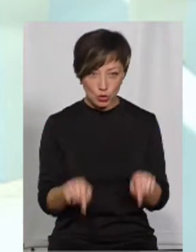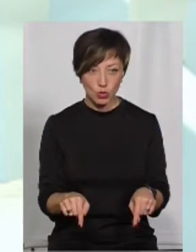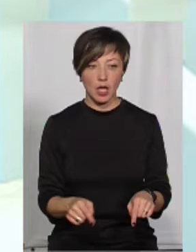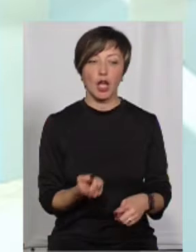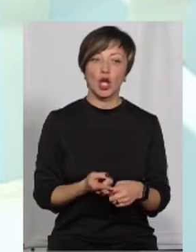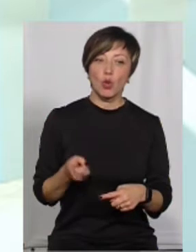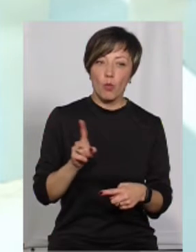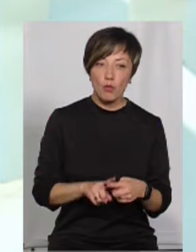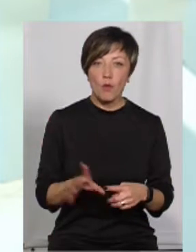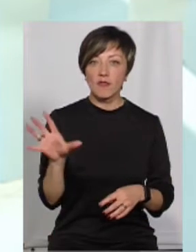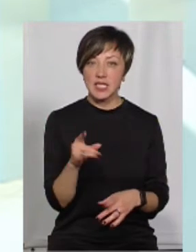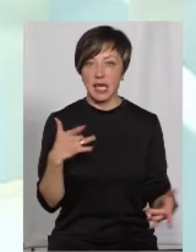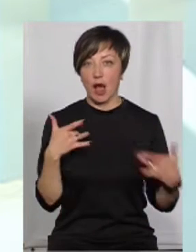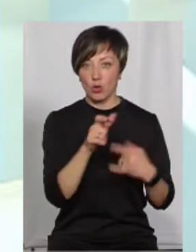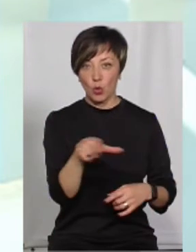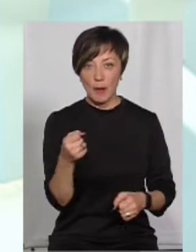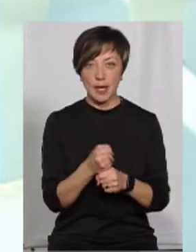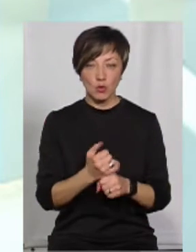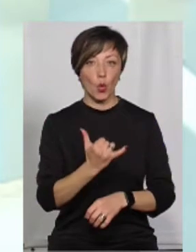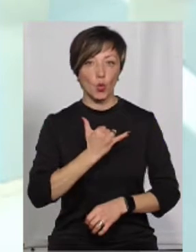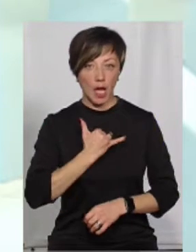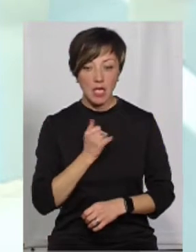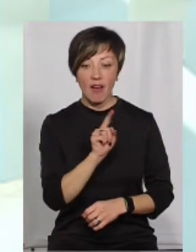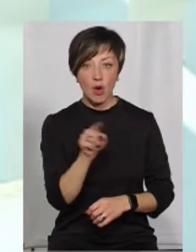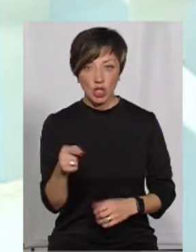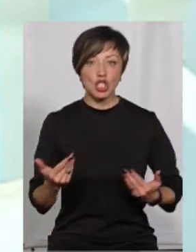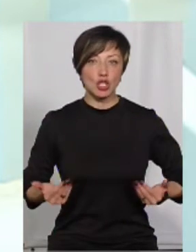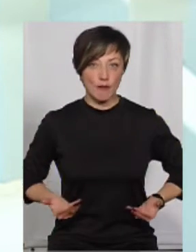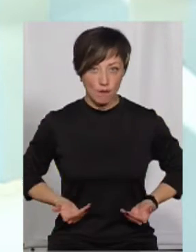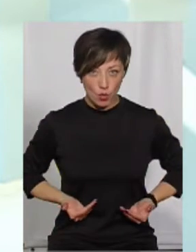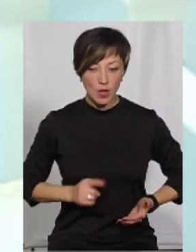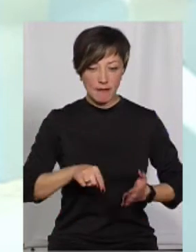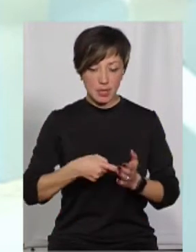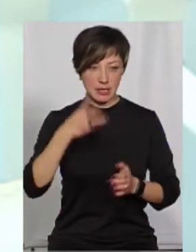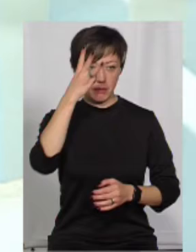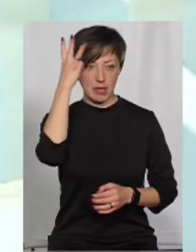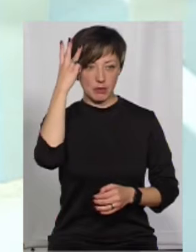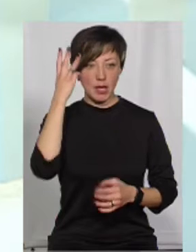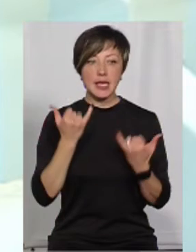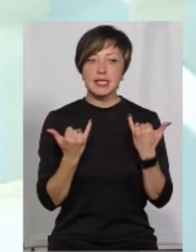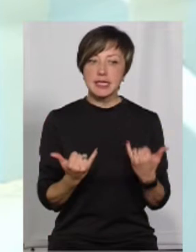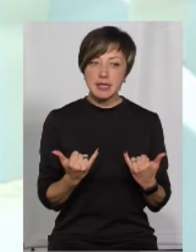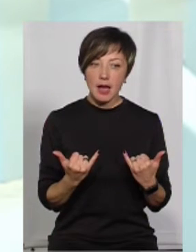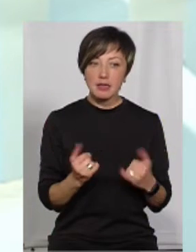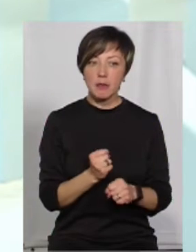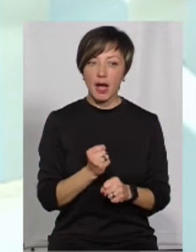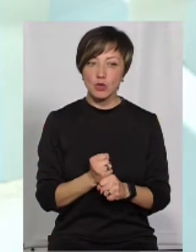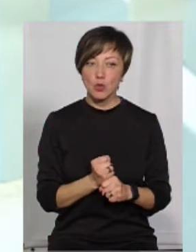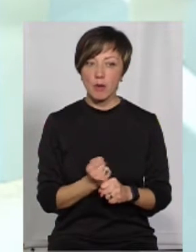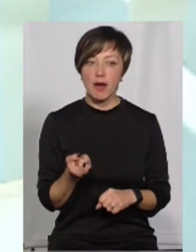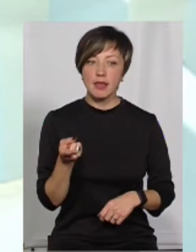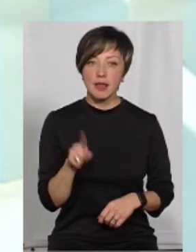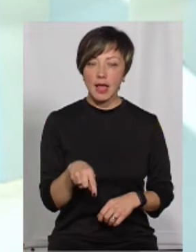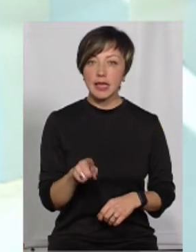Тому, власне кажучи, всі актори, які працюють у нас, вони живуть в Хмельницькому. Тобто зараз ми працюємо